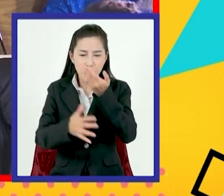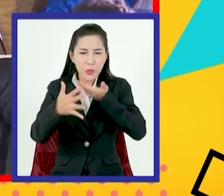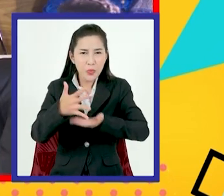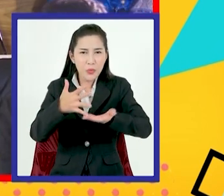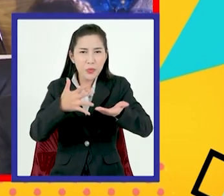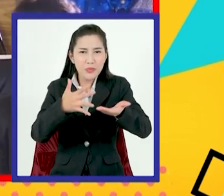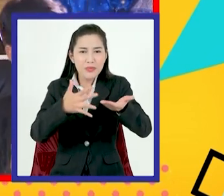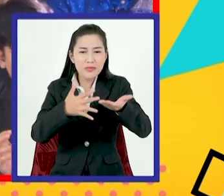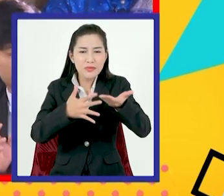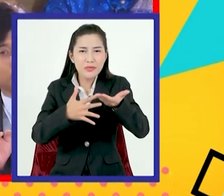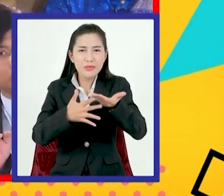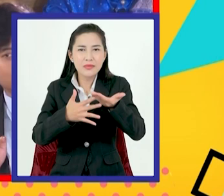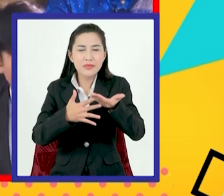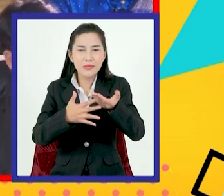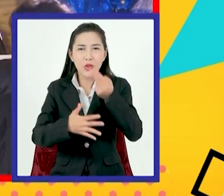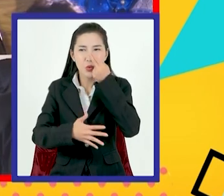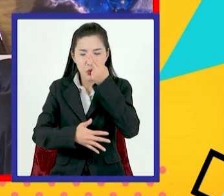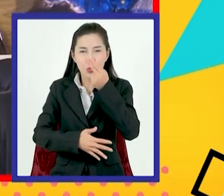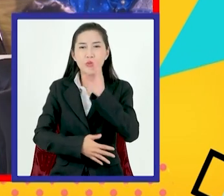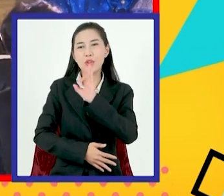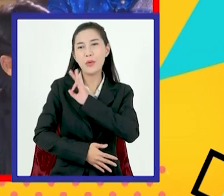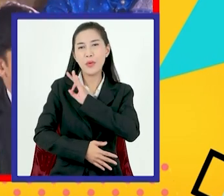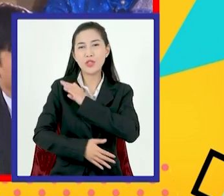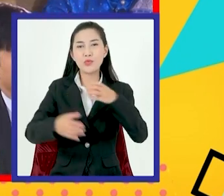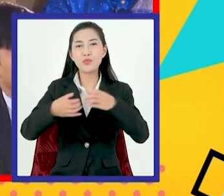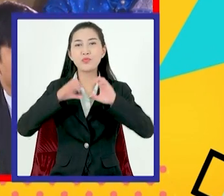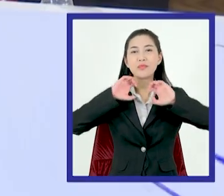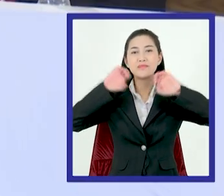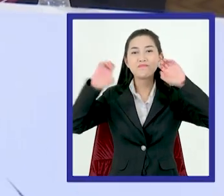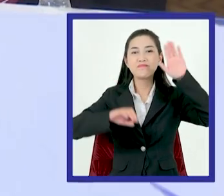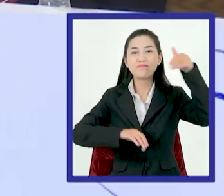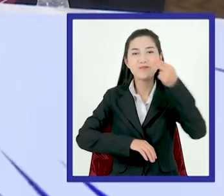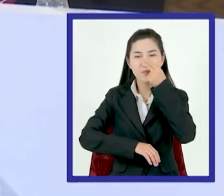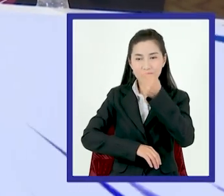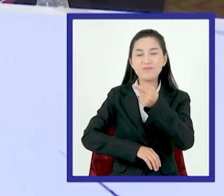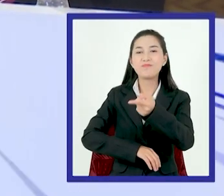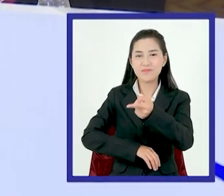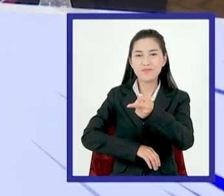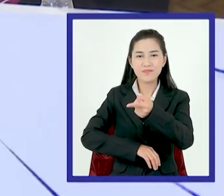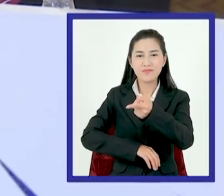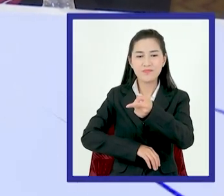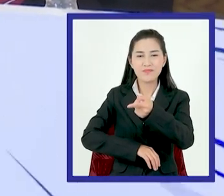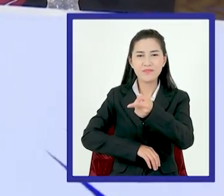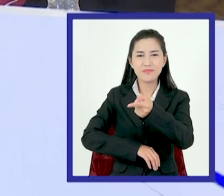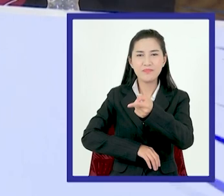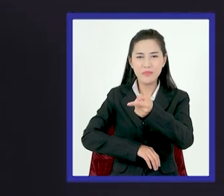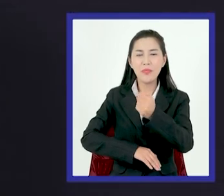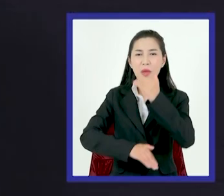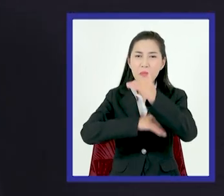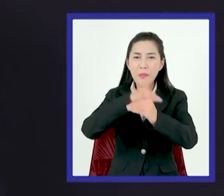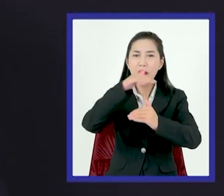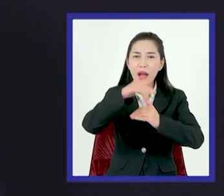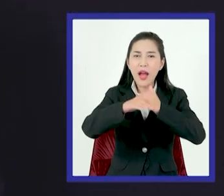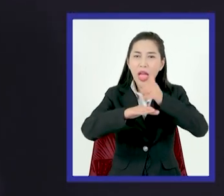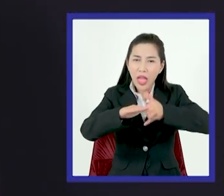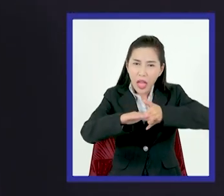ไดท่านหันไปมองสมาชิกของพรรครัฐแบนของท่านก่อนมีปัญญาขึ้นบันไดไหวไม่ได้อยากจะ